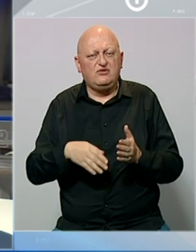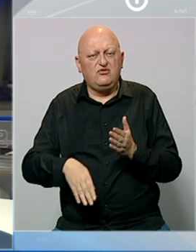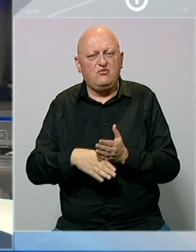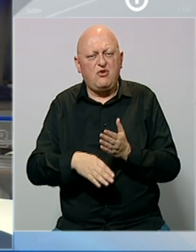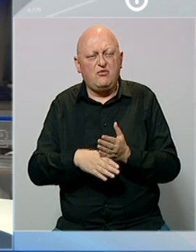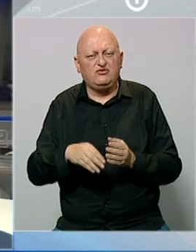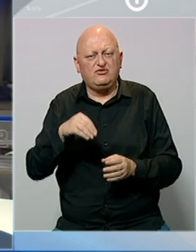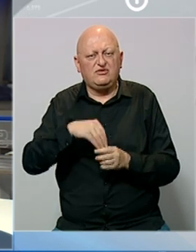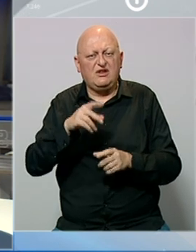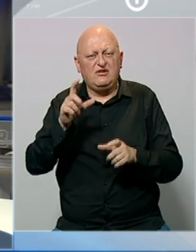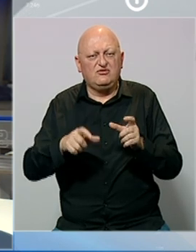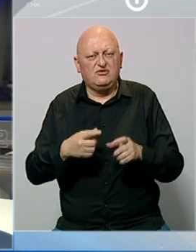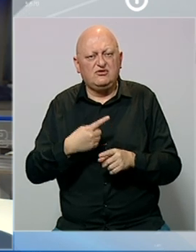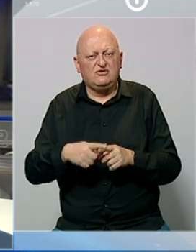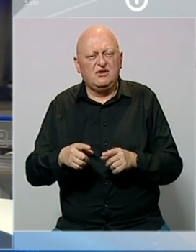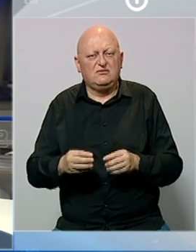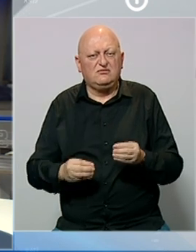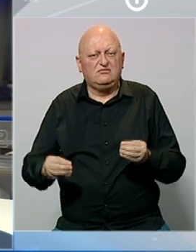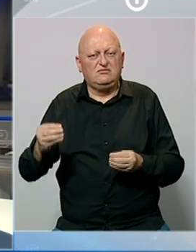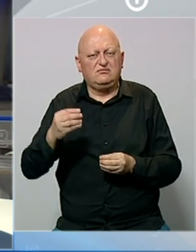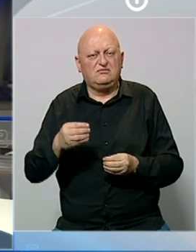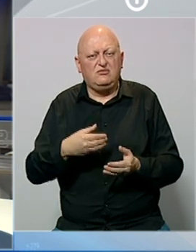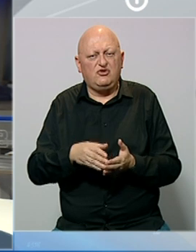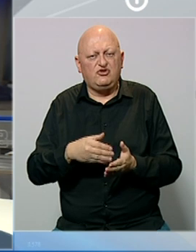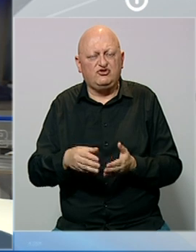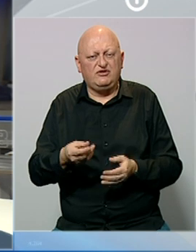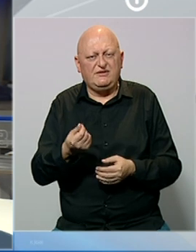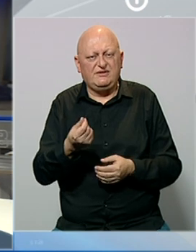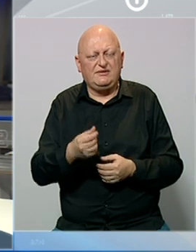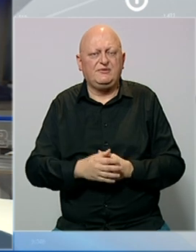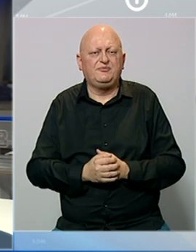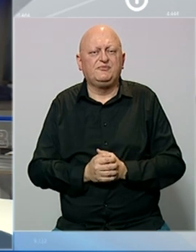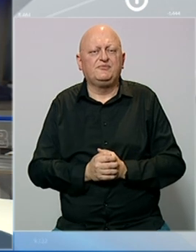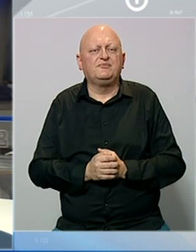pomoći stanovništvu zbog rasta indeksa potrošačkih cijena.